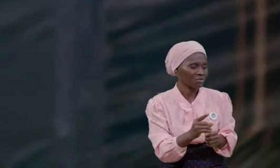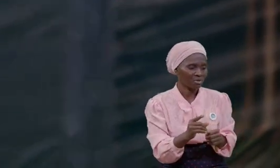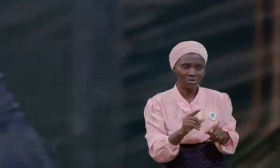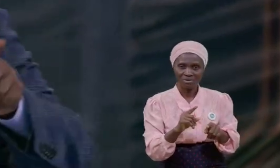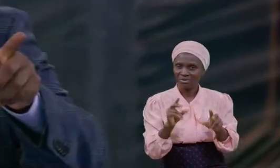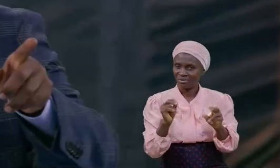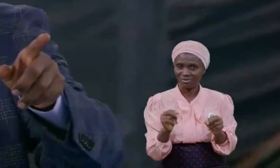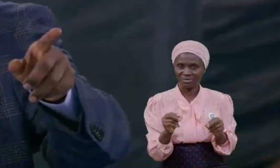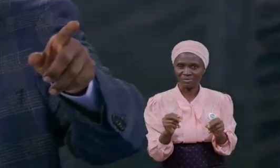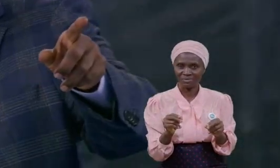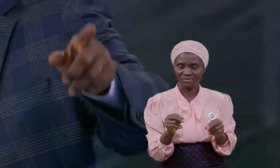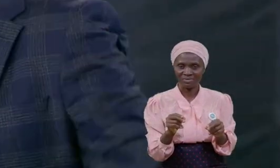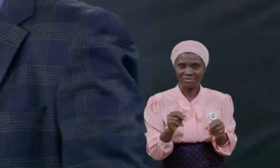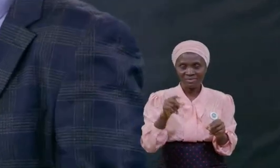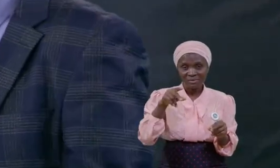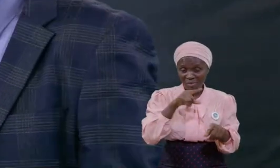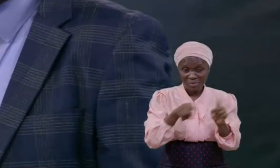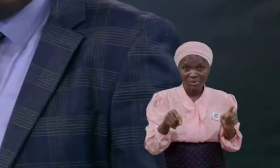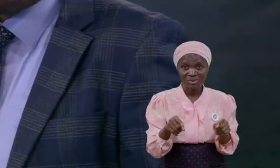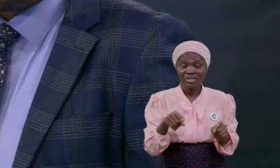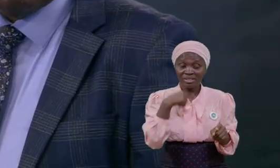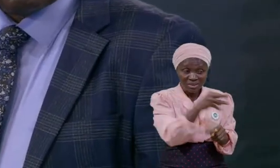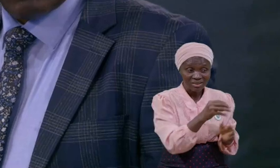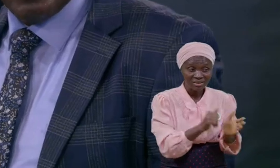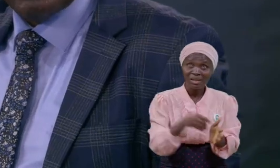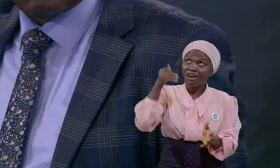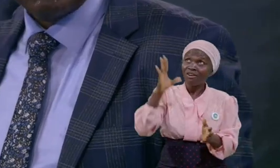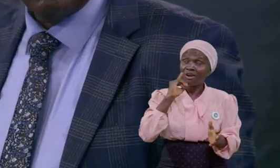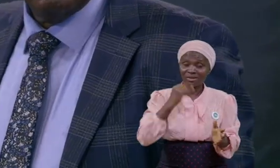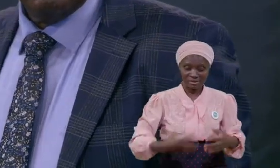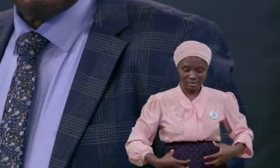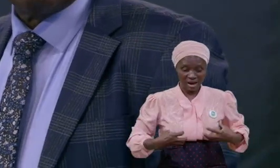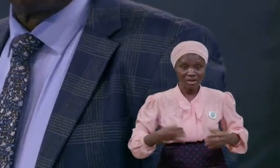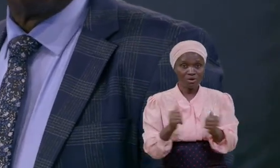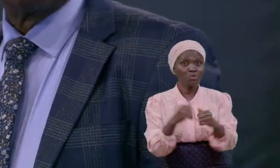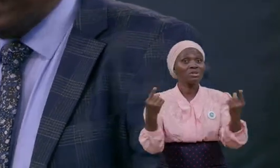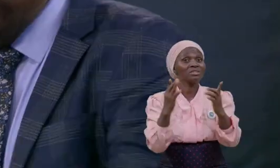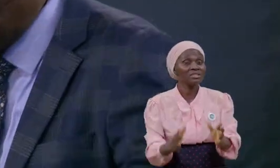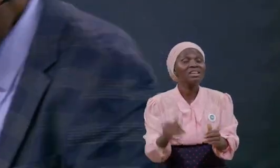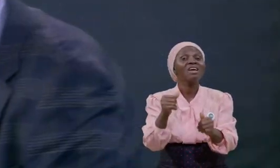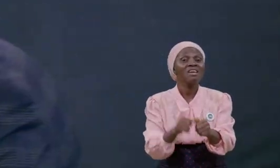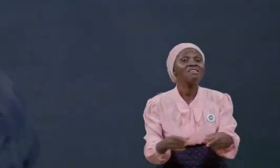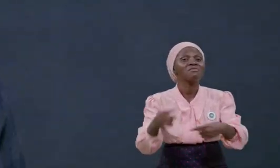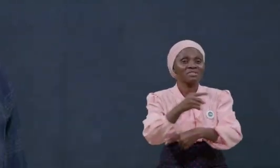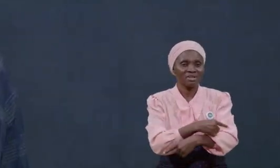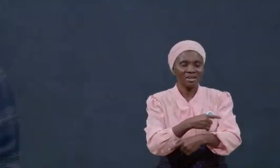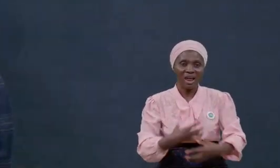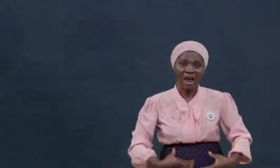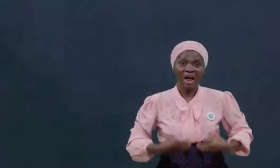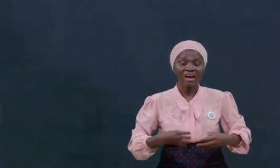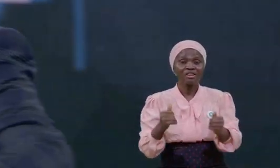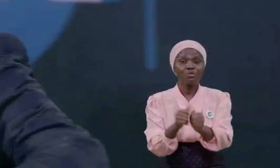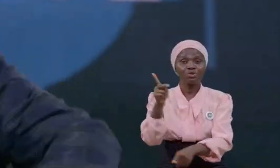chaque jour. Il est en colère contre ceux-là qui crachent sur Christ chaque jour sur la croix. Il est en